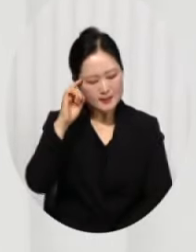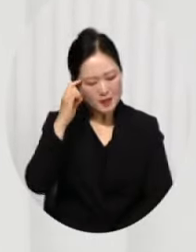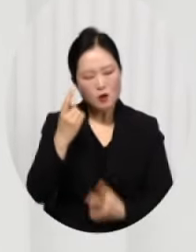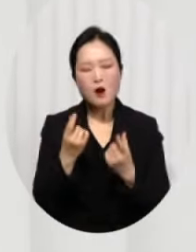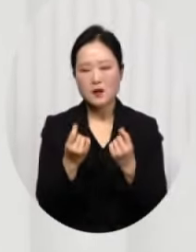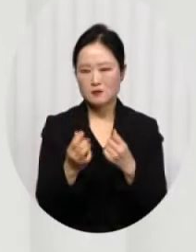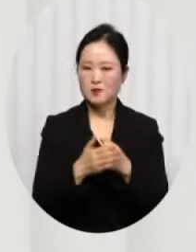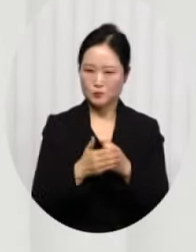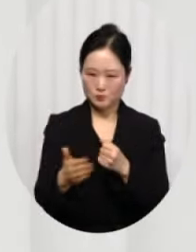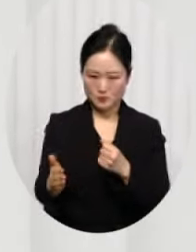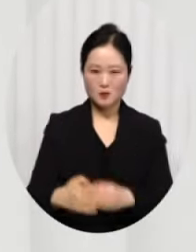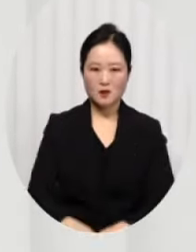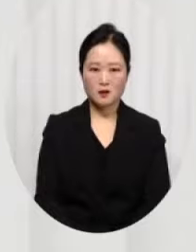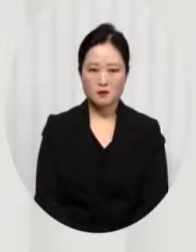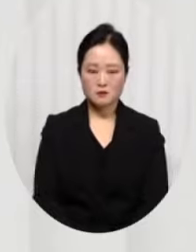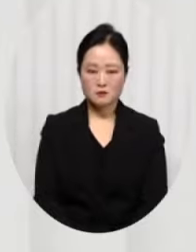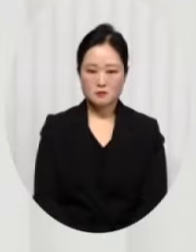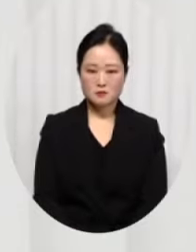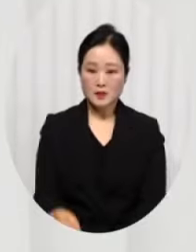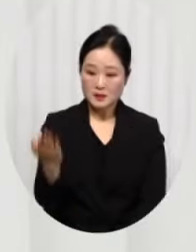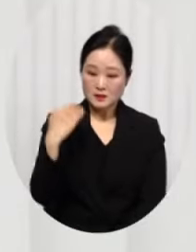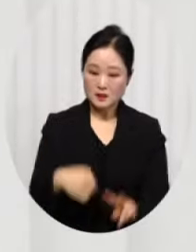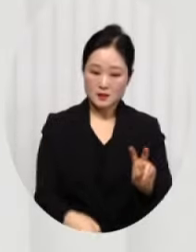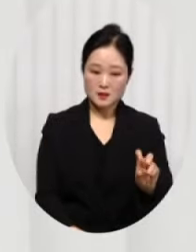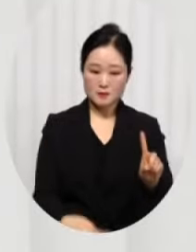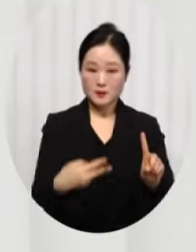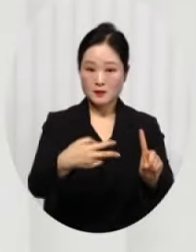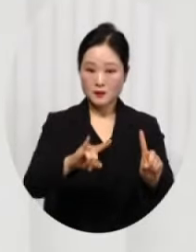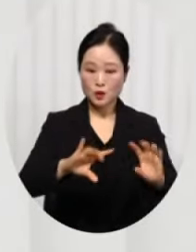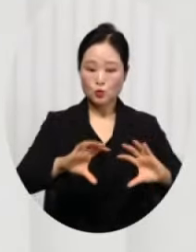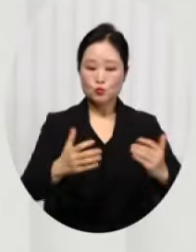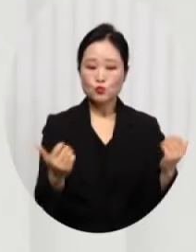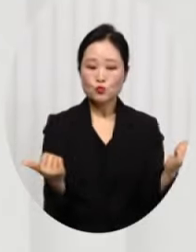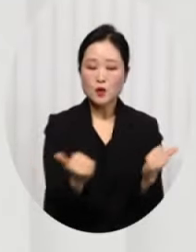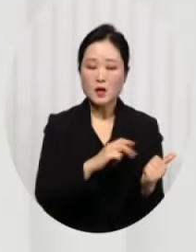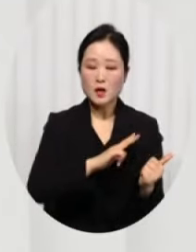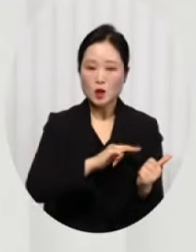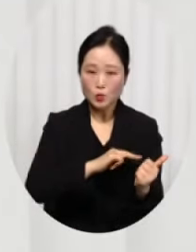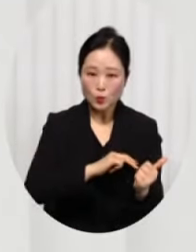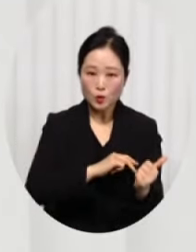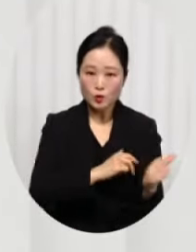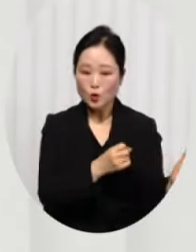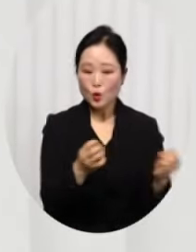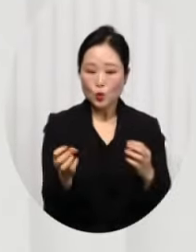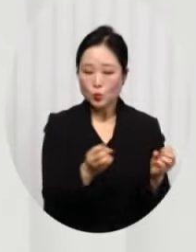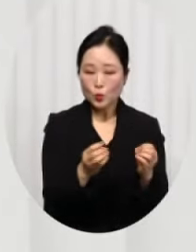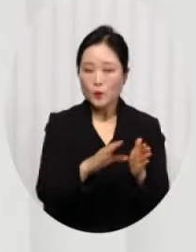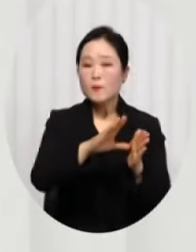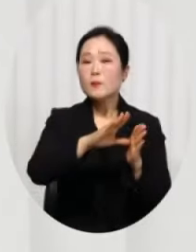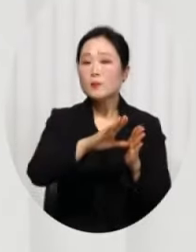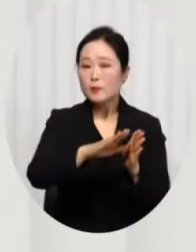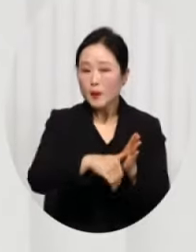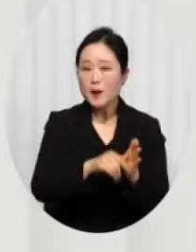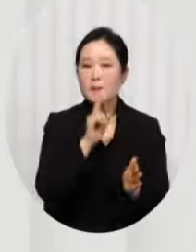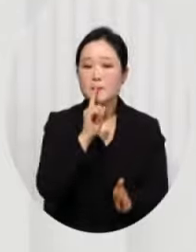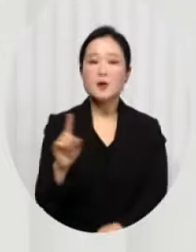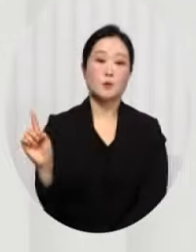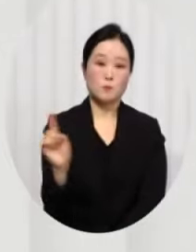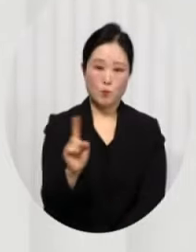이야기합니다. 왜? 지난 21대 국회의원 후보자 토론회 때 윤건영 후보는 뭐라고 그때